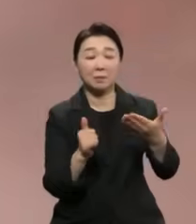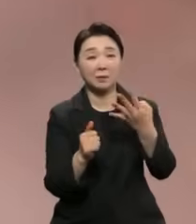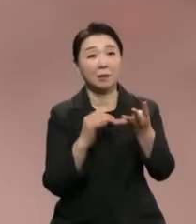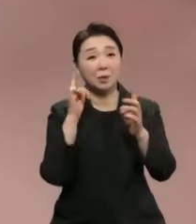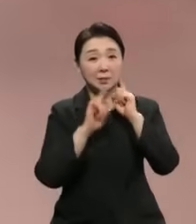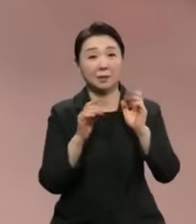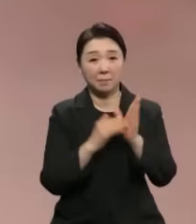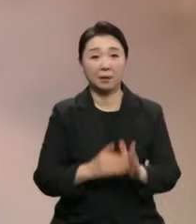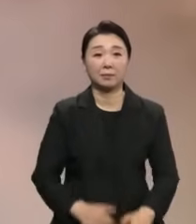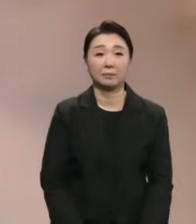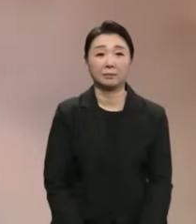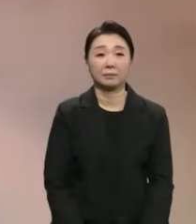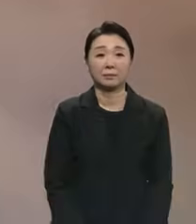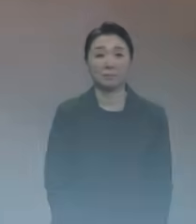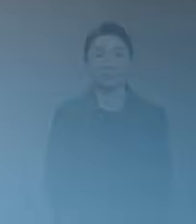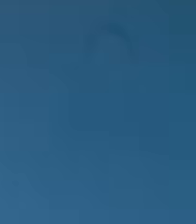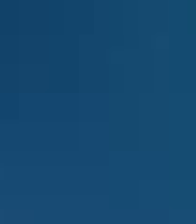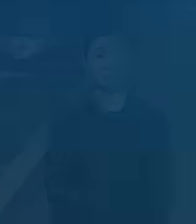났습니다.